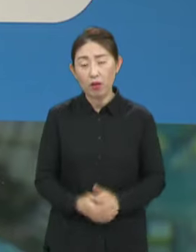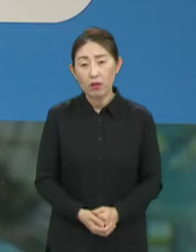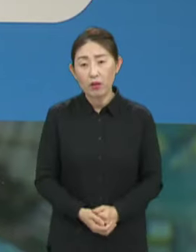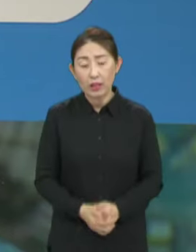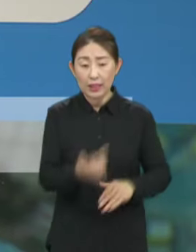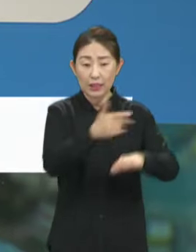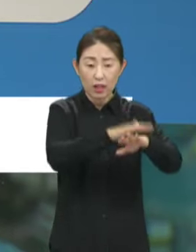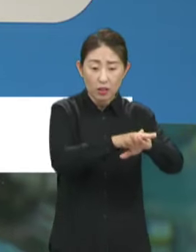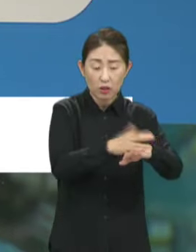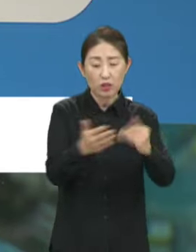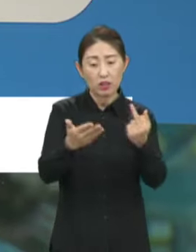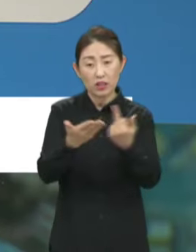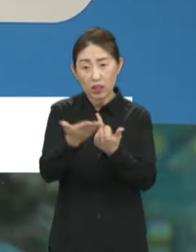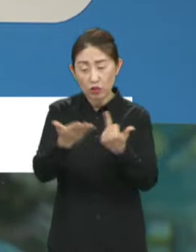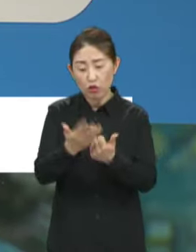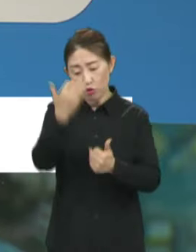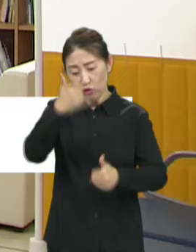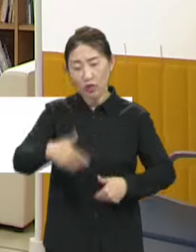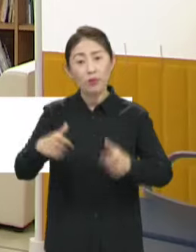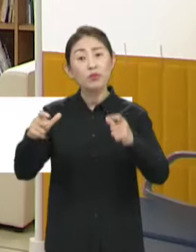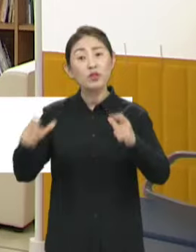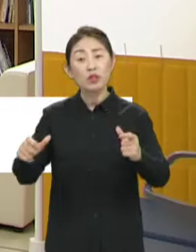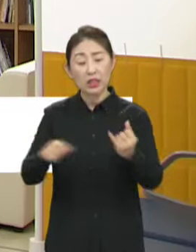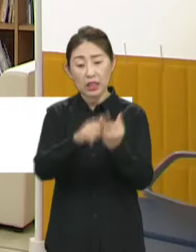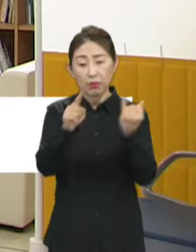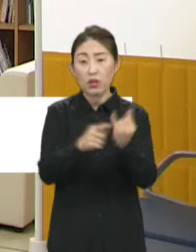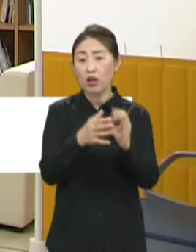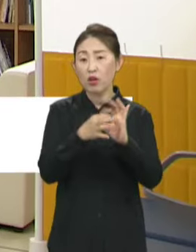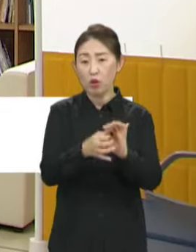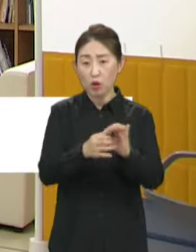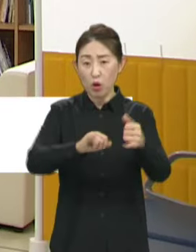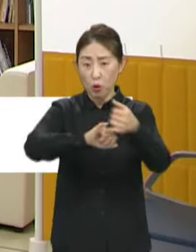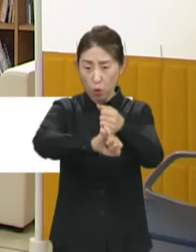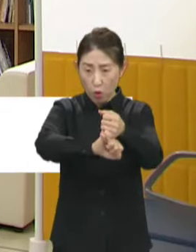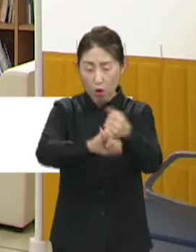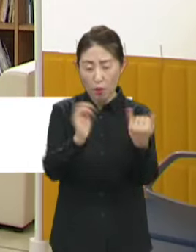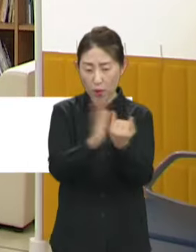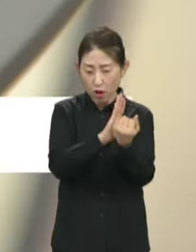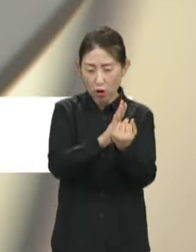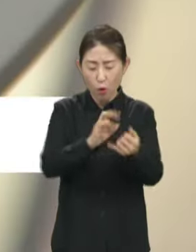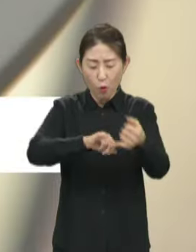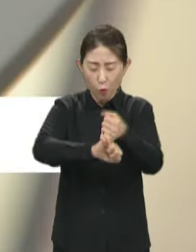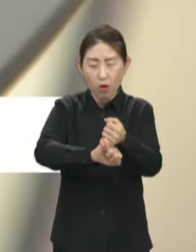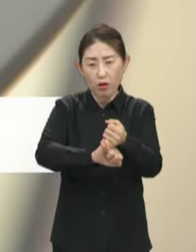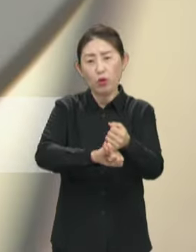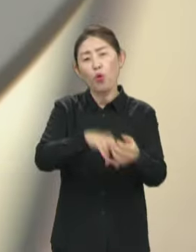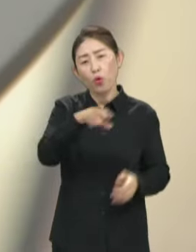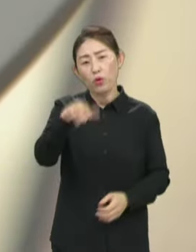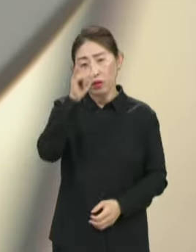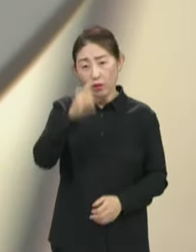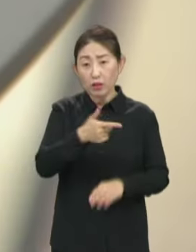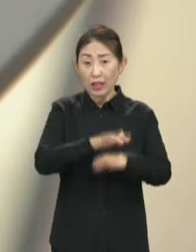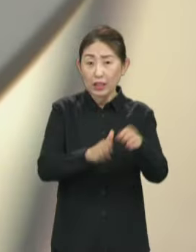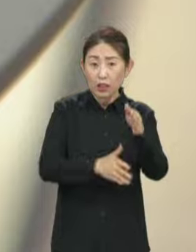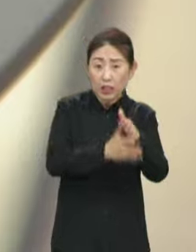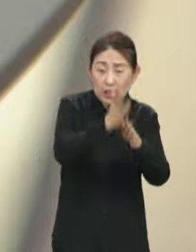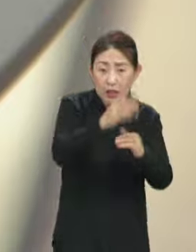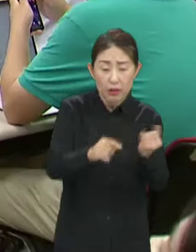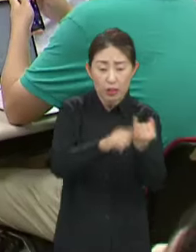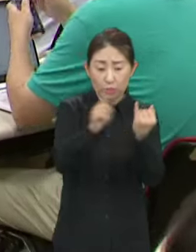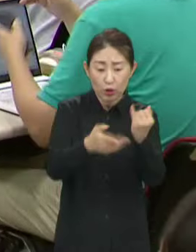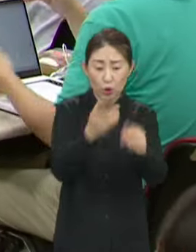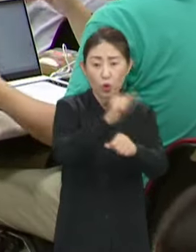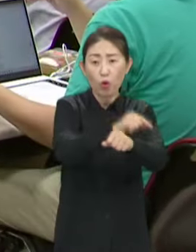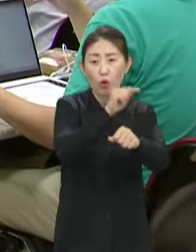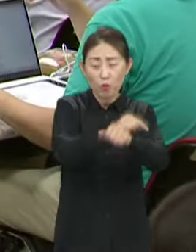한편 대전과 제주, 충남 등 임산부 배려를 의무화하는 지자체도 늘고 있습니다. 대전시는 최근